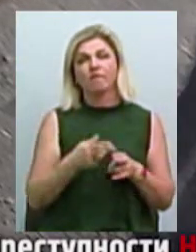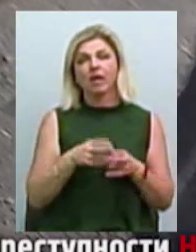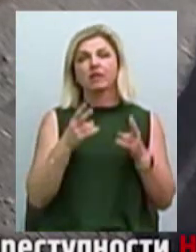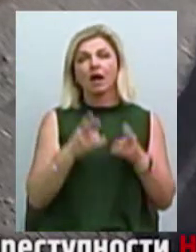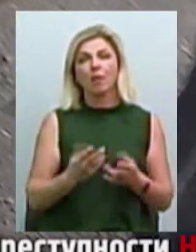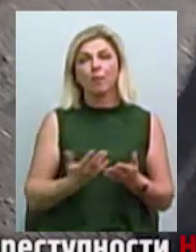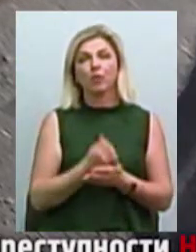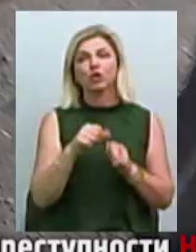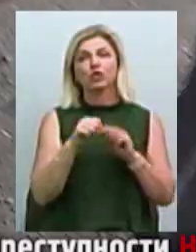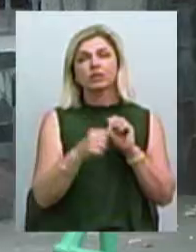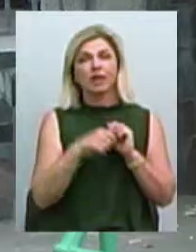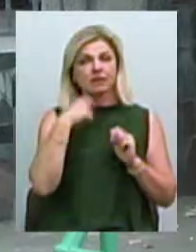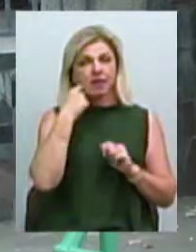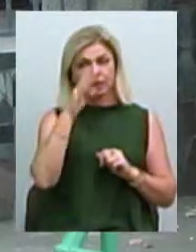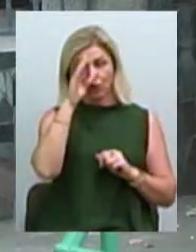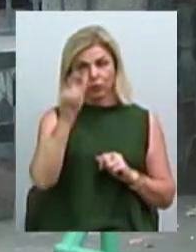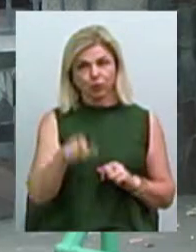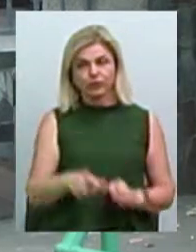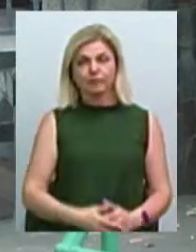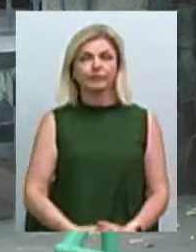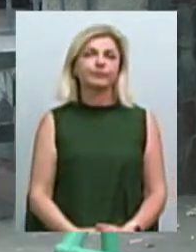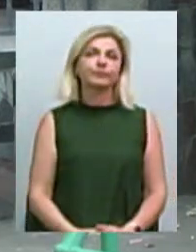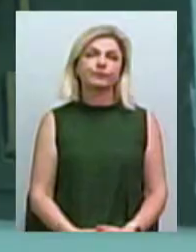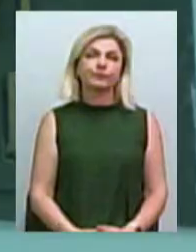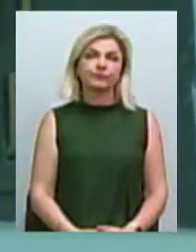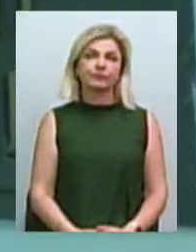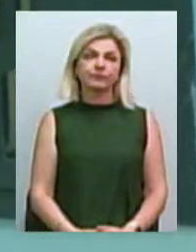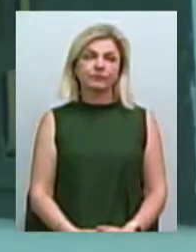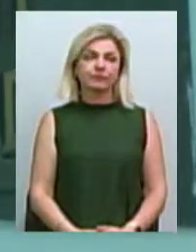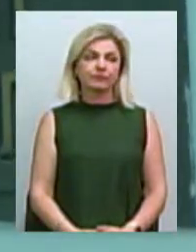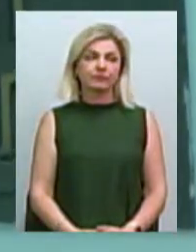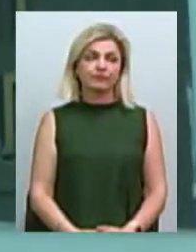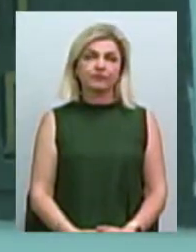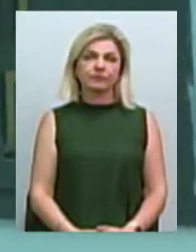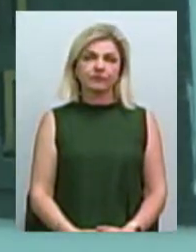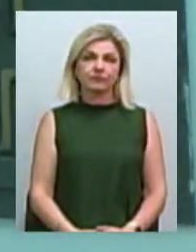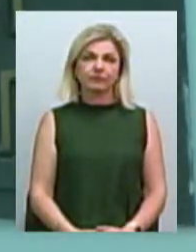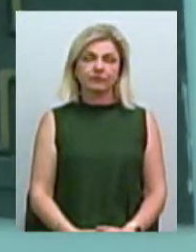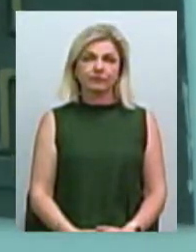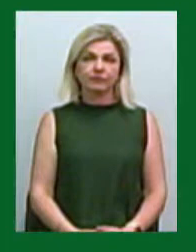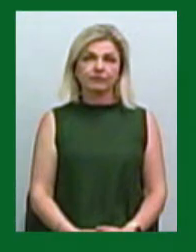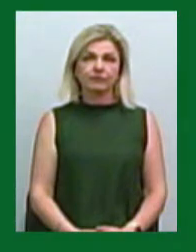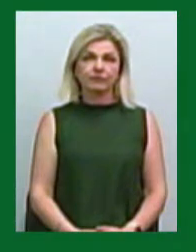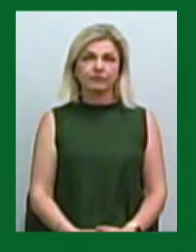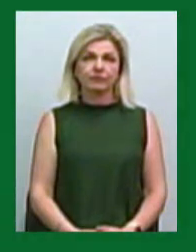отримав 16-річний хлопець. Вікторія Андрушків, Василь Філімон. Новини на Суспільному. Миколаїв.